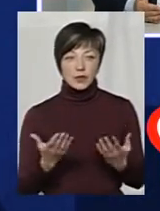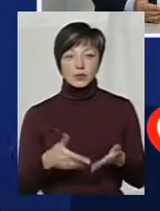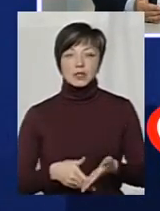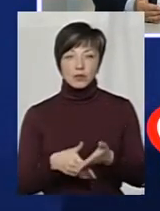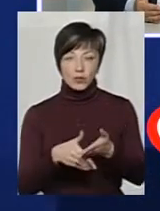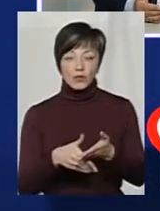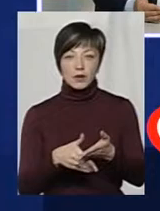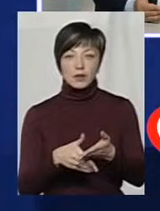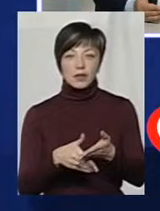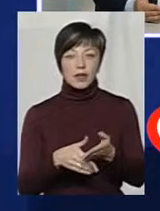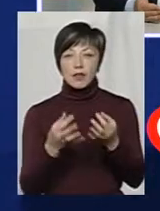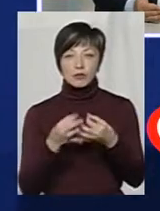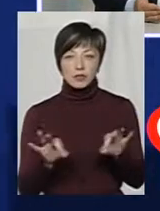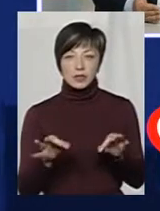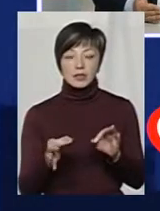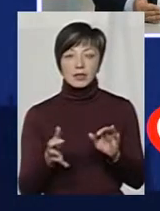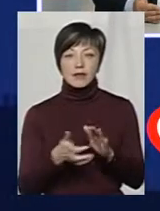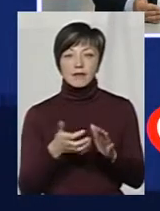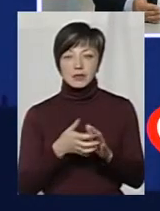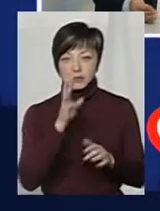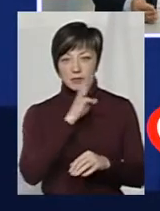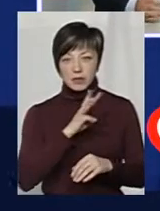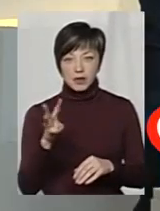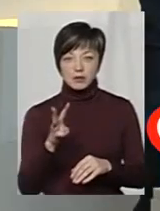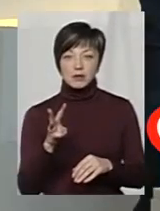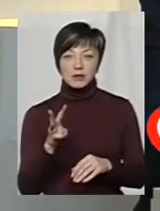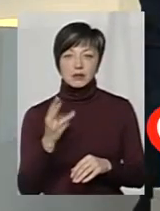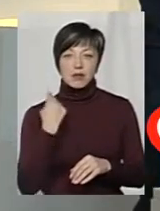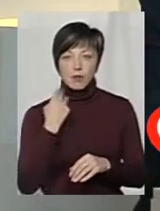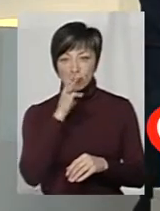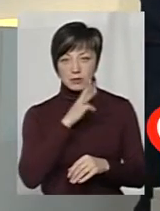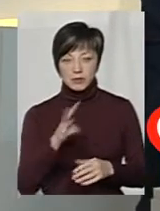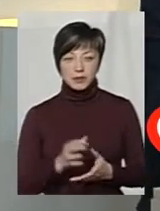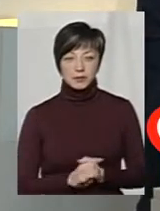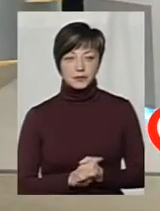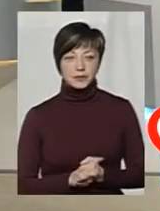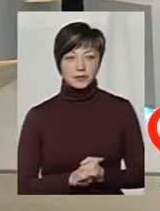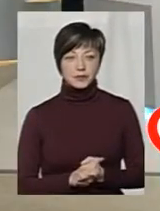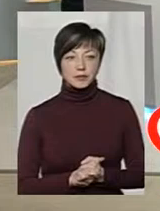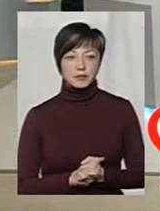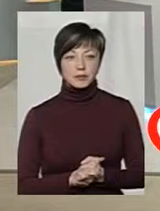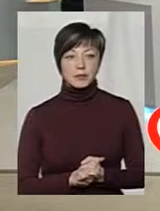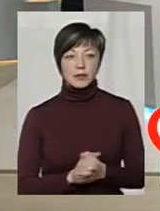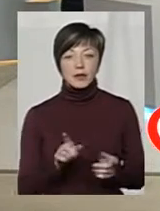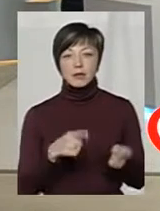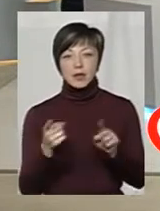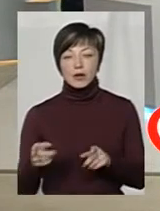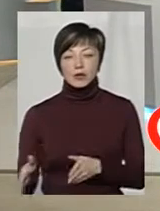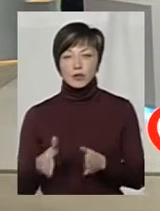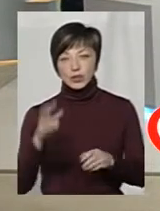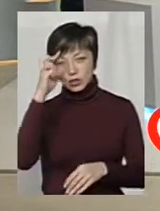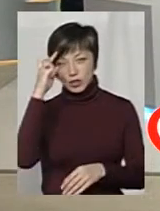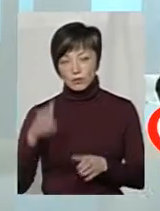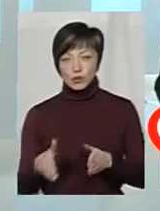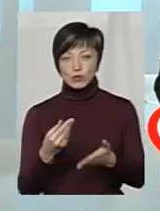простимулювали і не допустили дефіцит по заробітній платі, заборгованості по заробітній платі. І перейдемо до доріг. З Державного